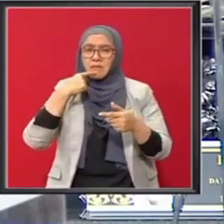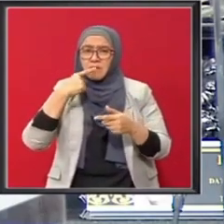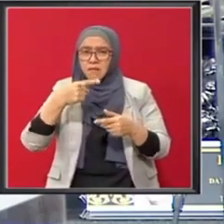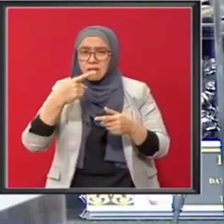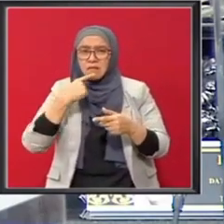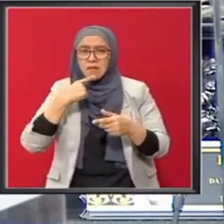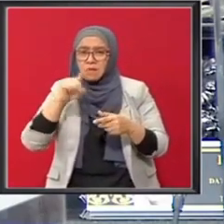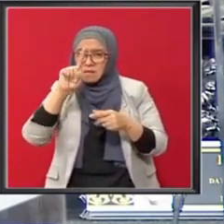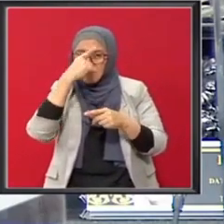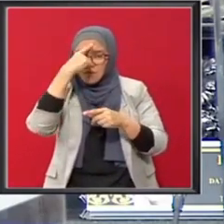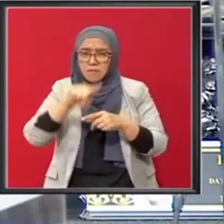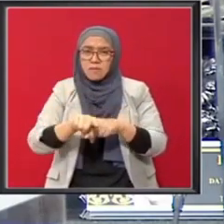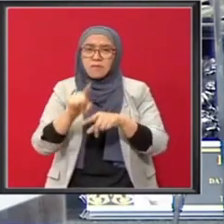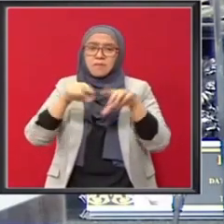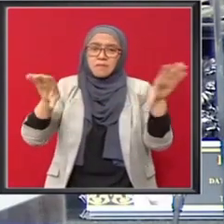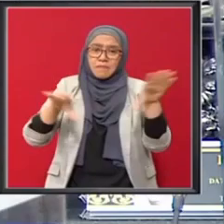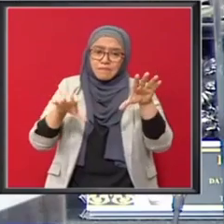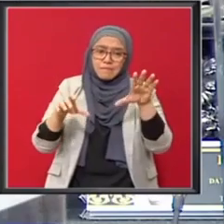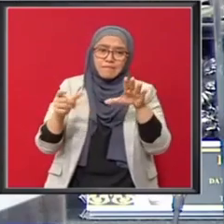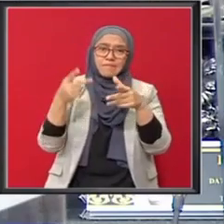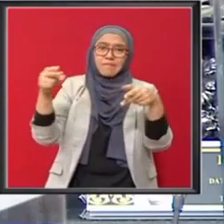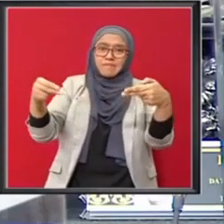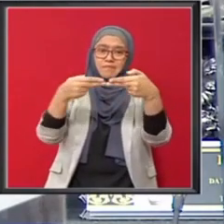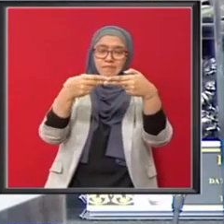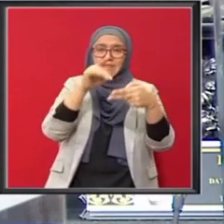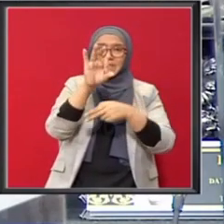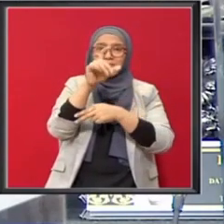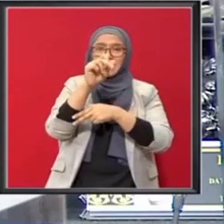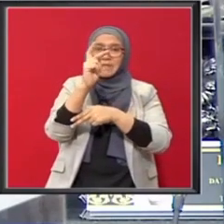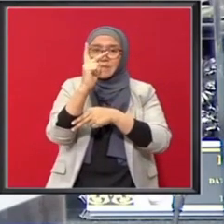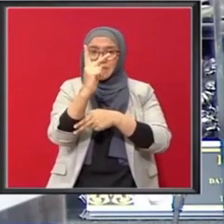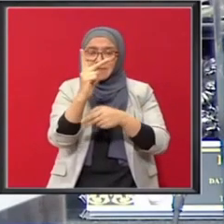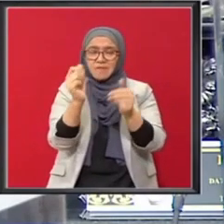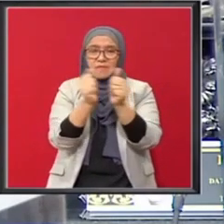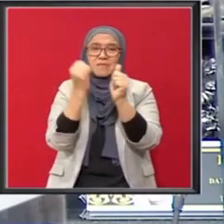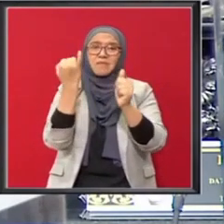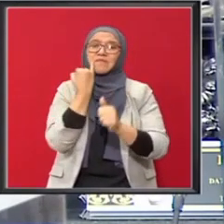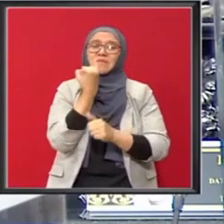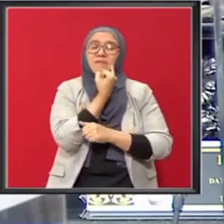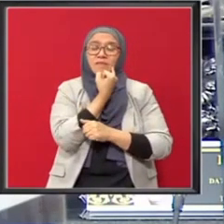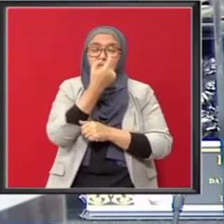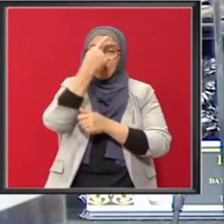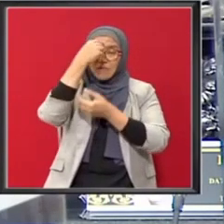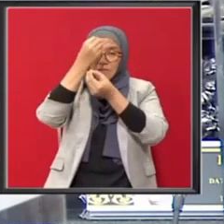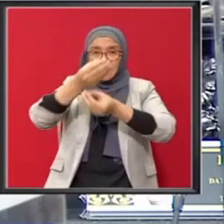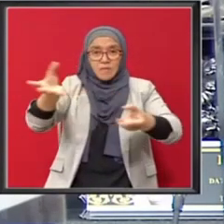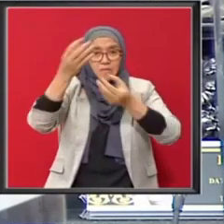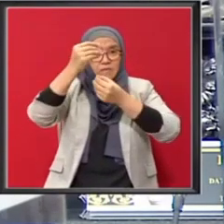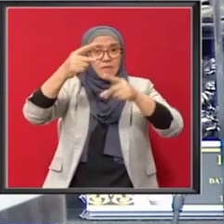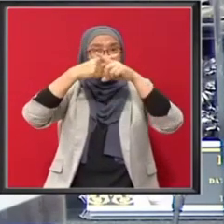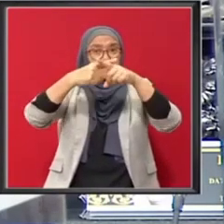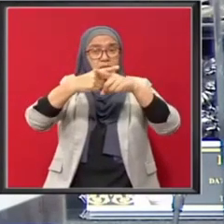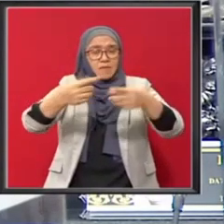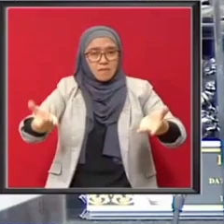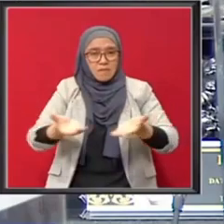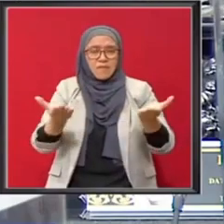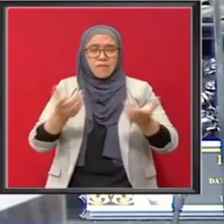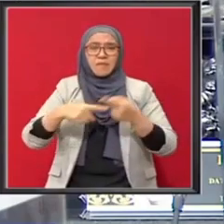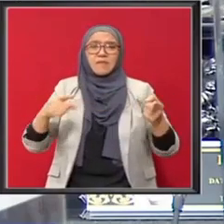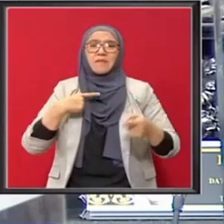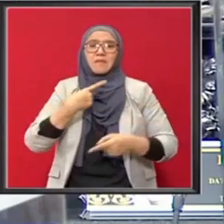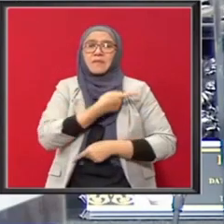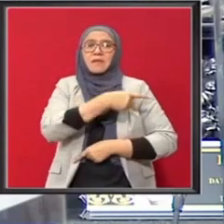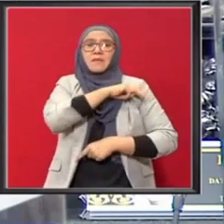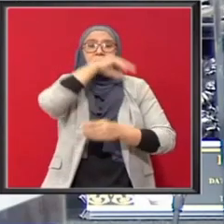untuk malam mandawani Mulia ini Kementerian Luar Negeri kita sentiasa mengikuti perkembangan terkini